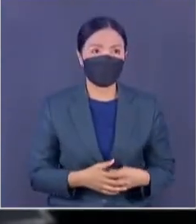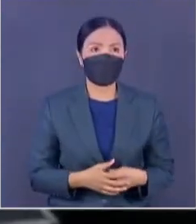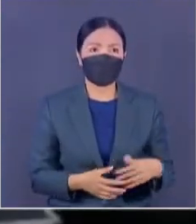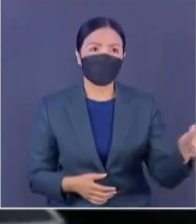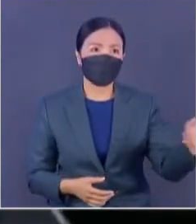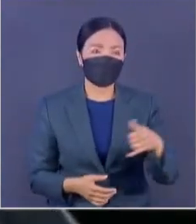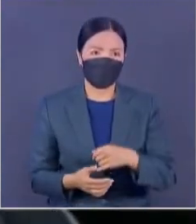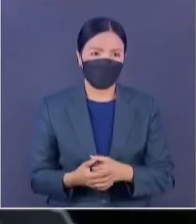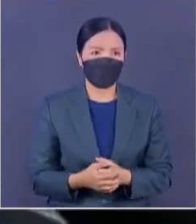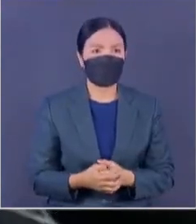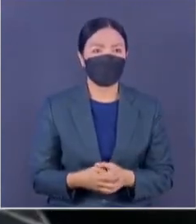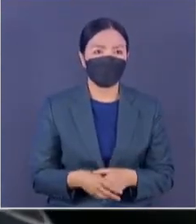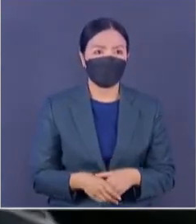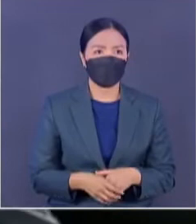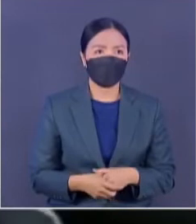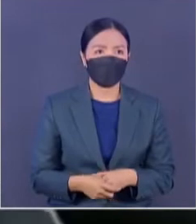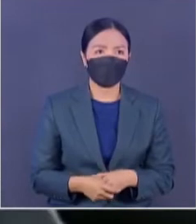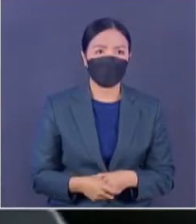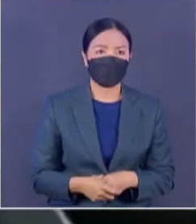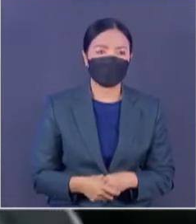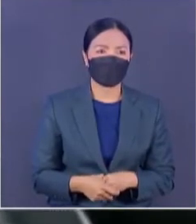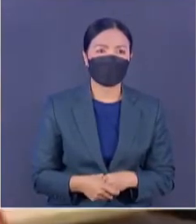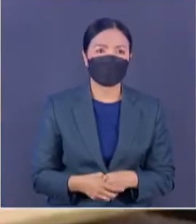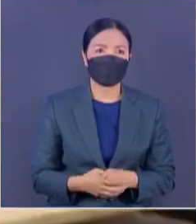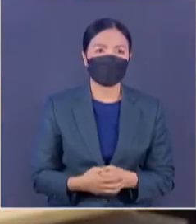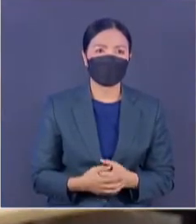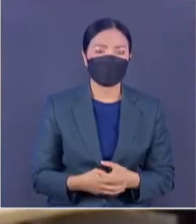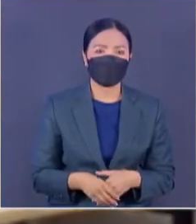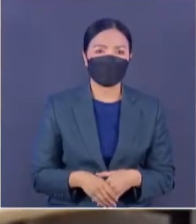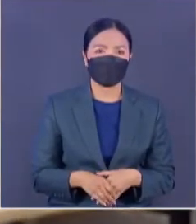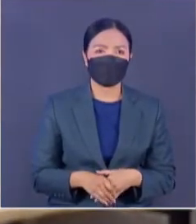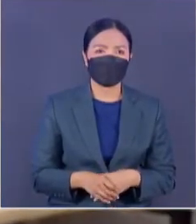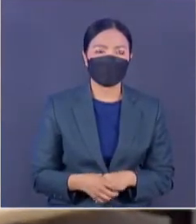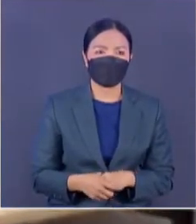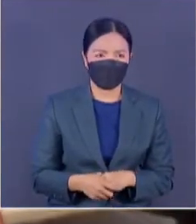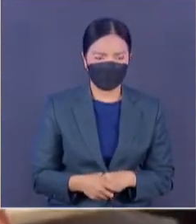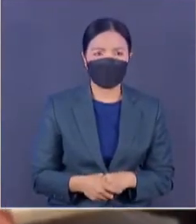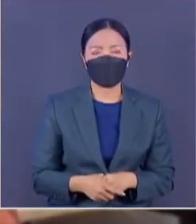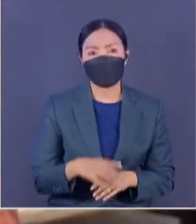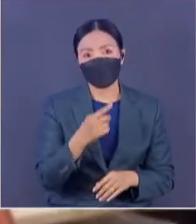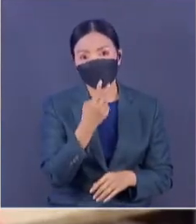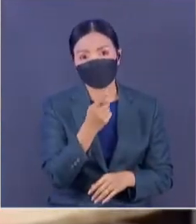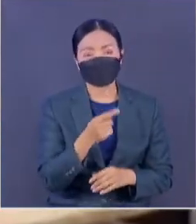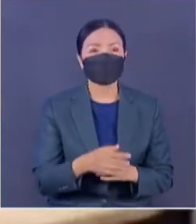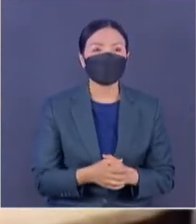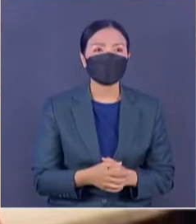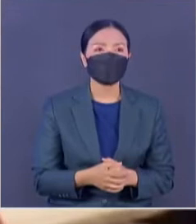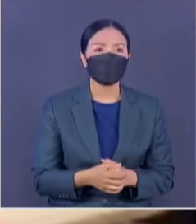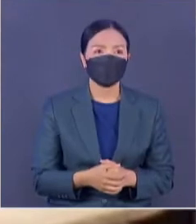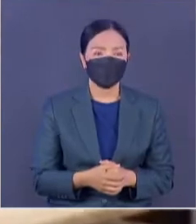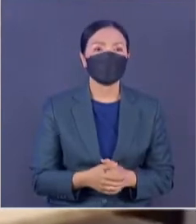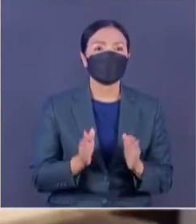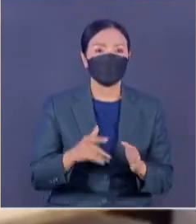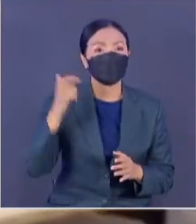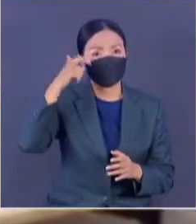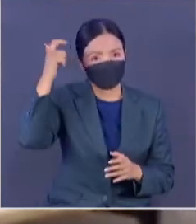วยเนี่ยแน่ๆแล้วบอกว่าไม่ไหวแล้วมาทำฉันได้ยังไงเนี่ยจะขอเบิร์ดสักทีหนึ่ง ค่ะจังหวะที่เห็นเมื่อสักครู่เนี่ยเป็นผู้เสียหายชาวเมียนมาน